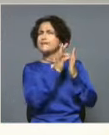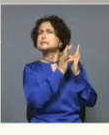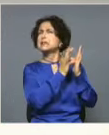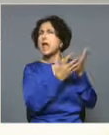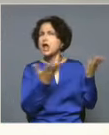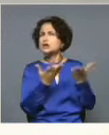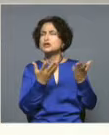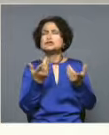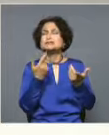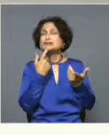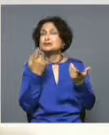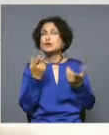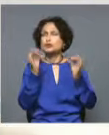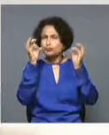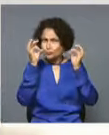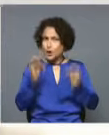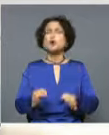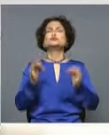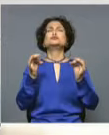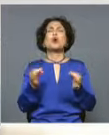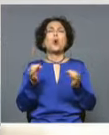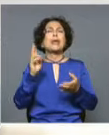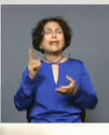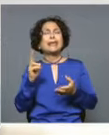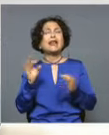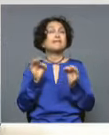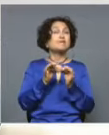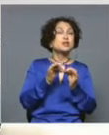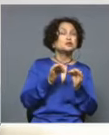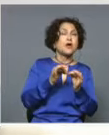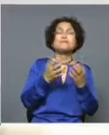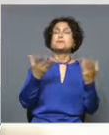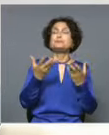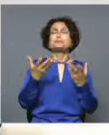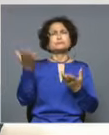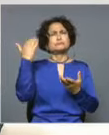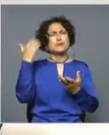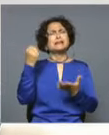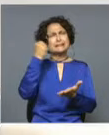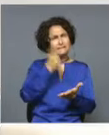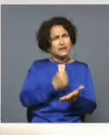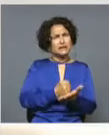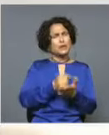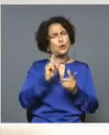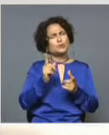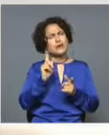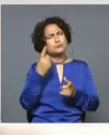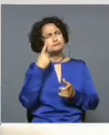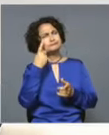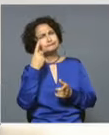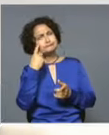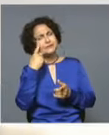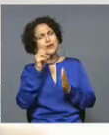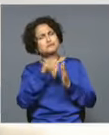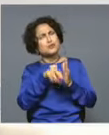точно Константин Кирил Философ. Защо и наистина? Братно... Защото по-добре от мен знаете, има твърдения, опитват се някой да подценят това, което са